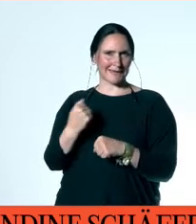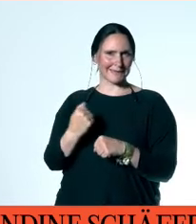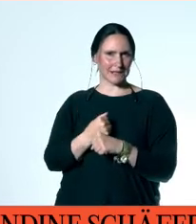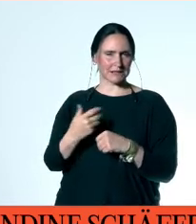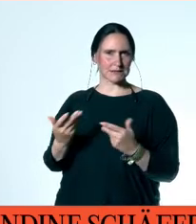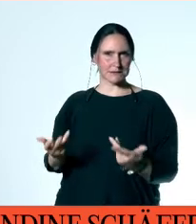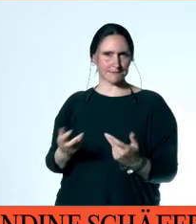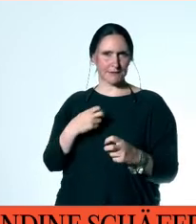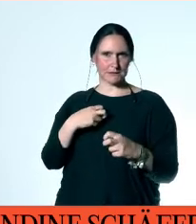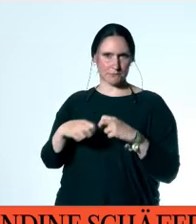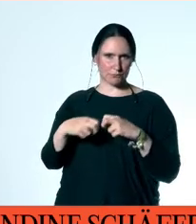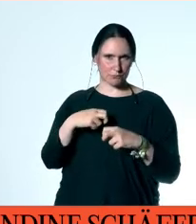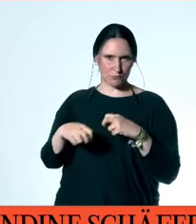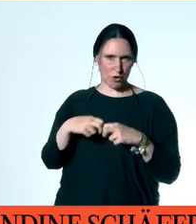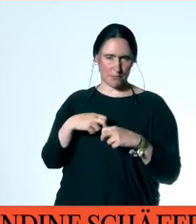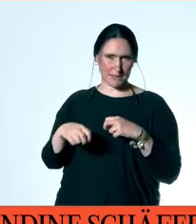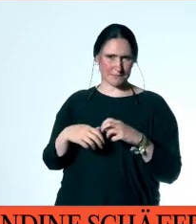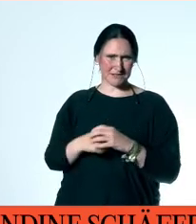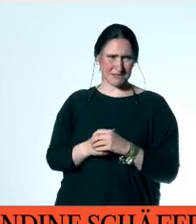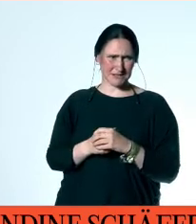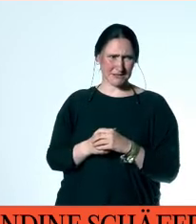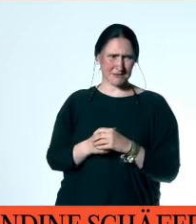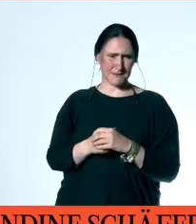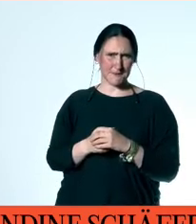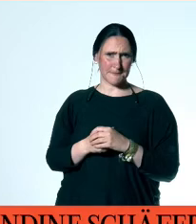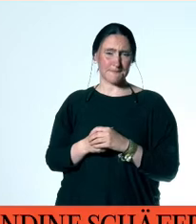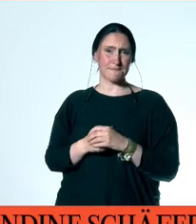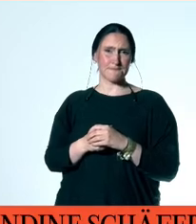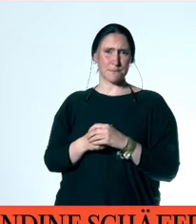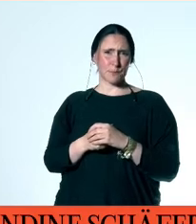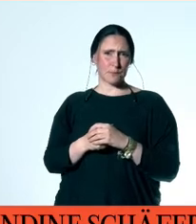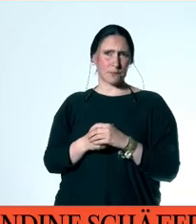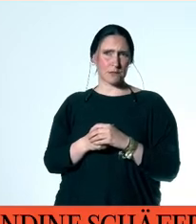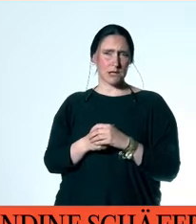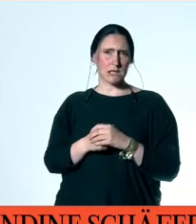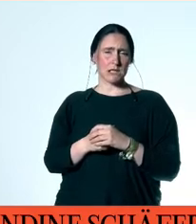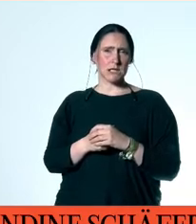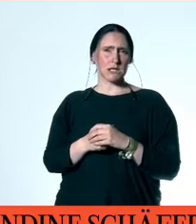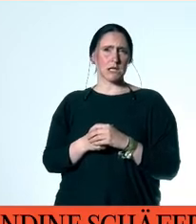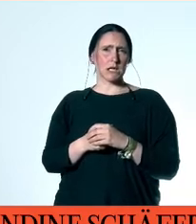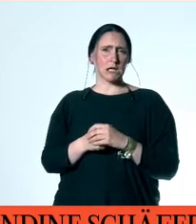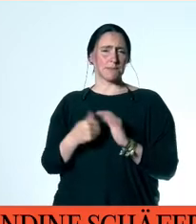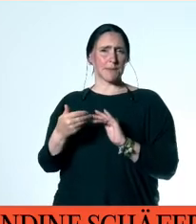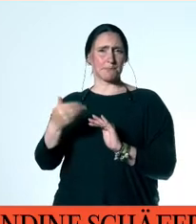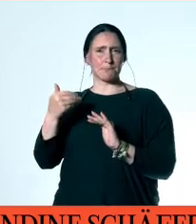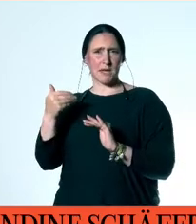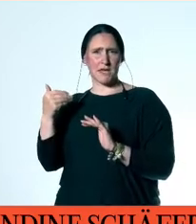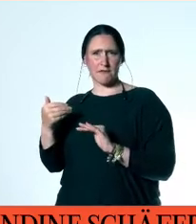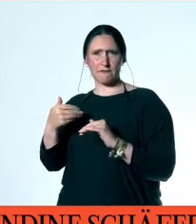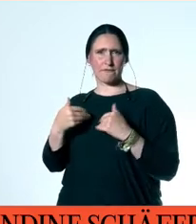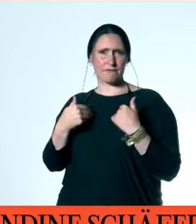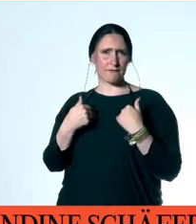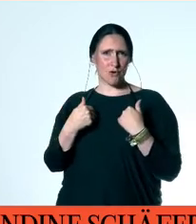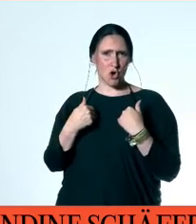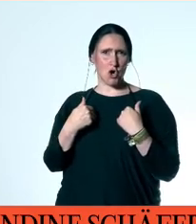Kurze Entschuldigung der Dolmetscherin, es gibt ganz massive technische Störgeräusche. Ich höre gerade die Redenden. Man